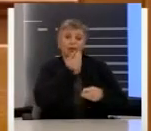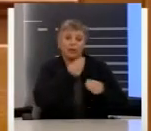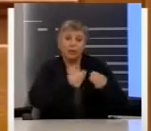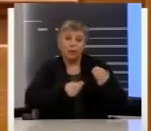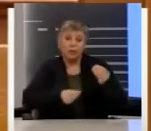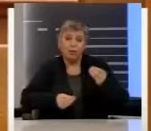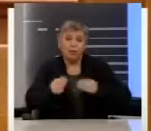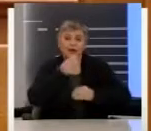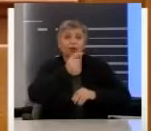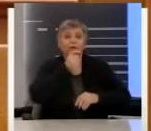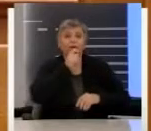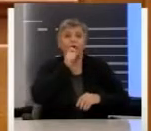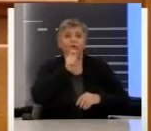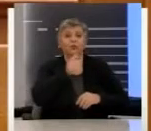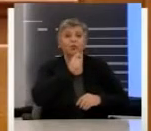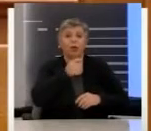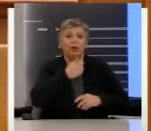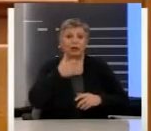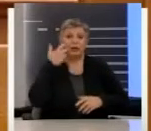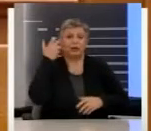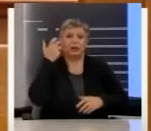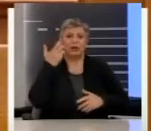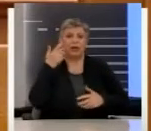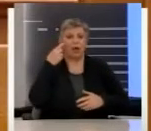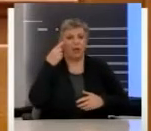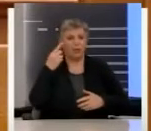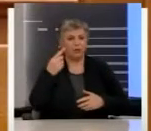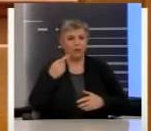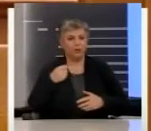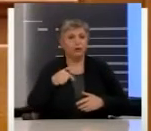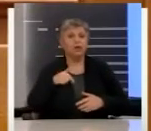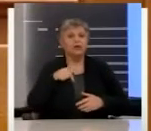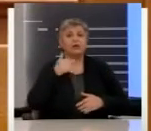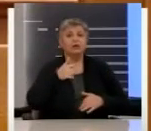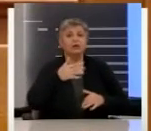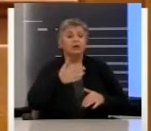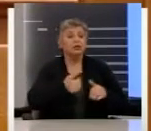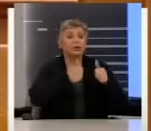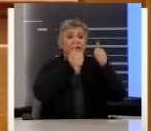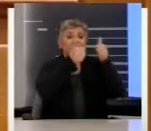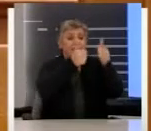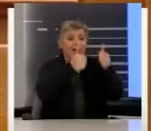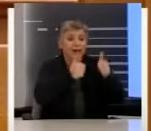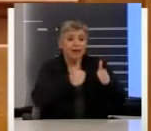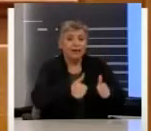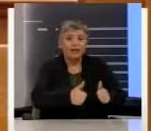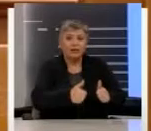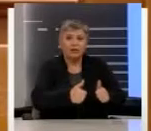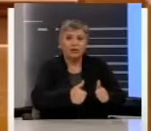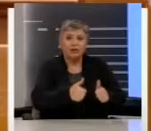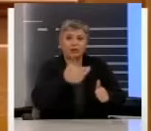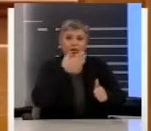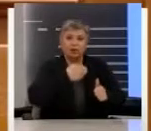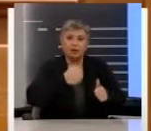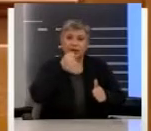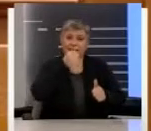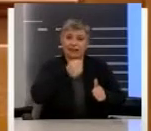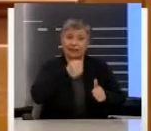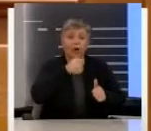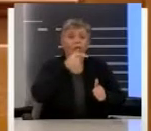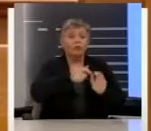αναφορά στην ίδια ανακοίνωση της ιεραρχίας που λέει καλεί την